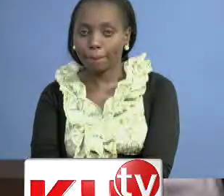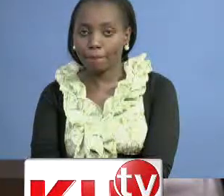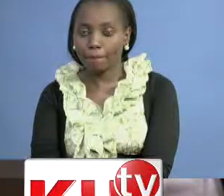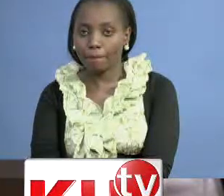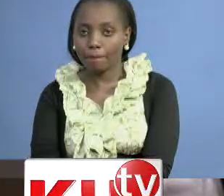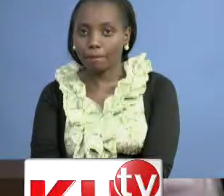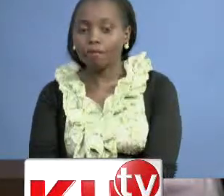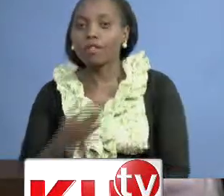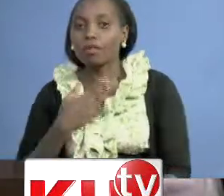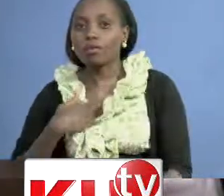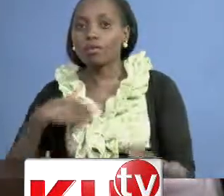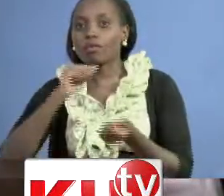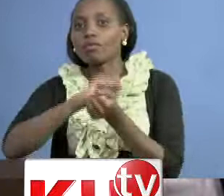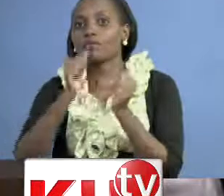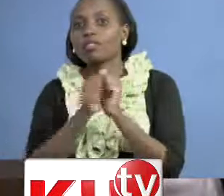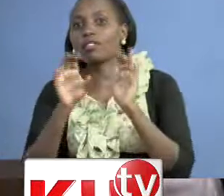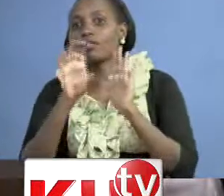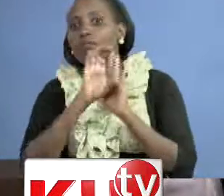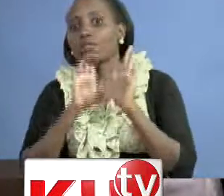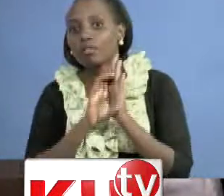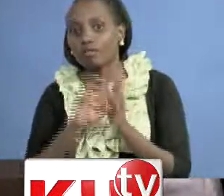ya kubadilisha katiba ya Kenya,